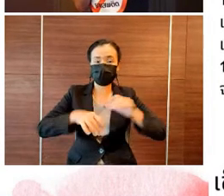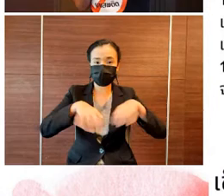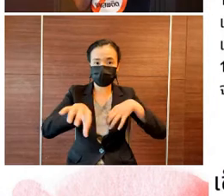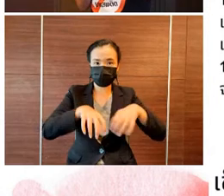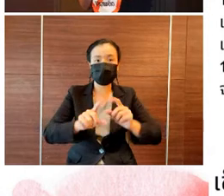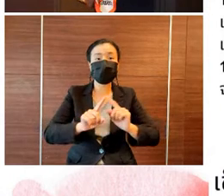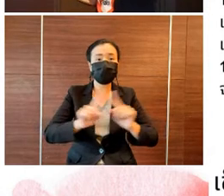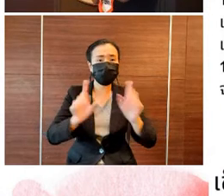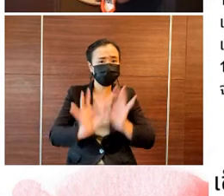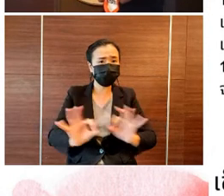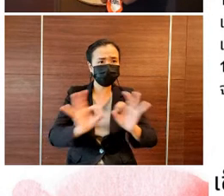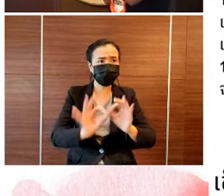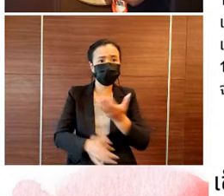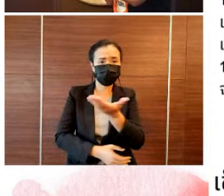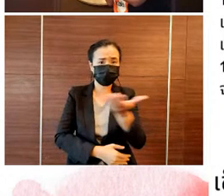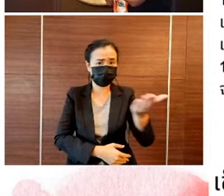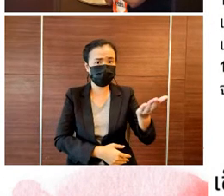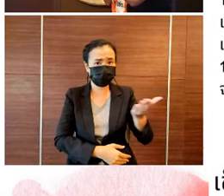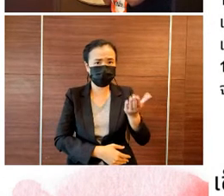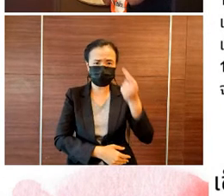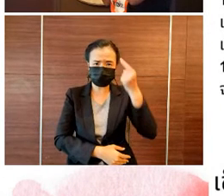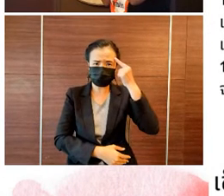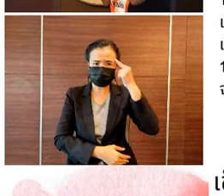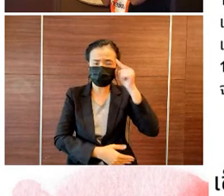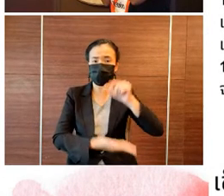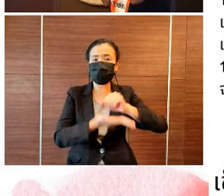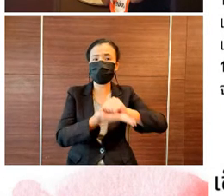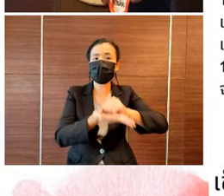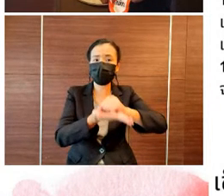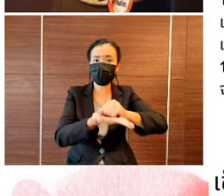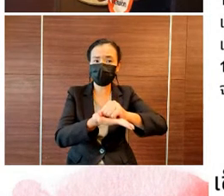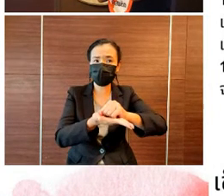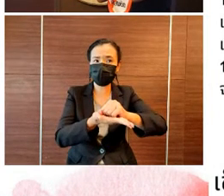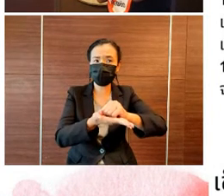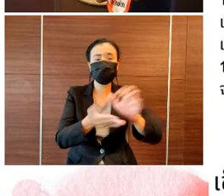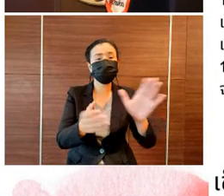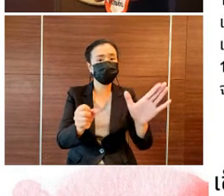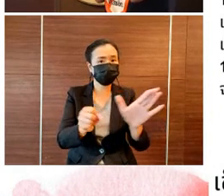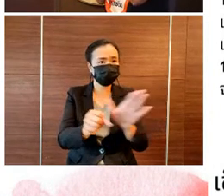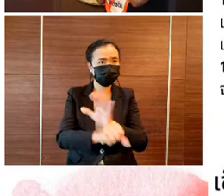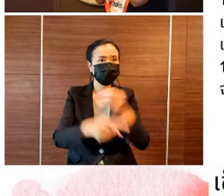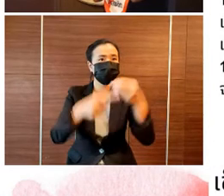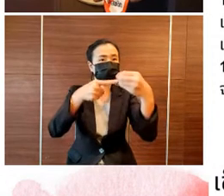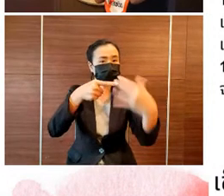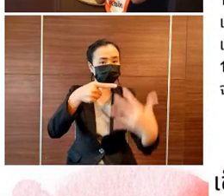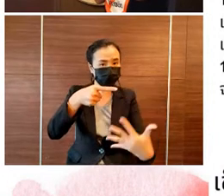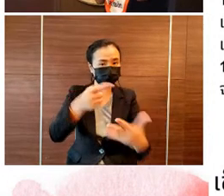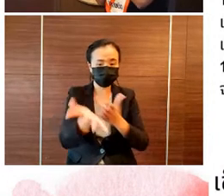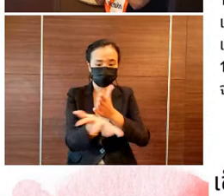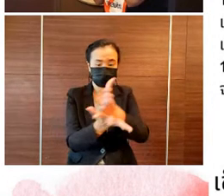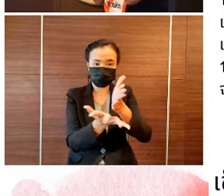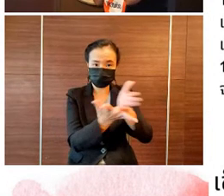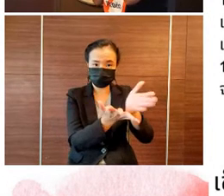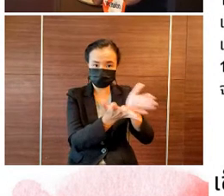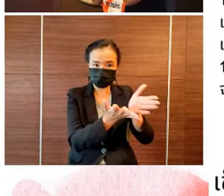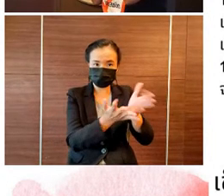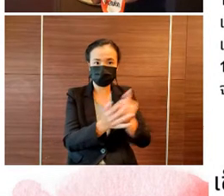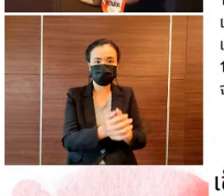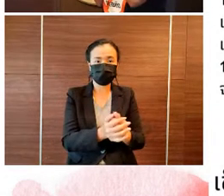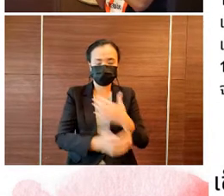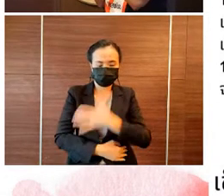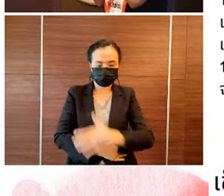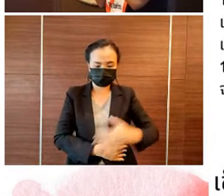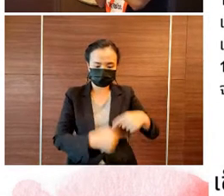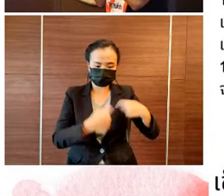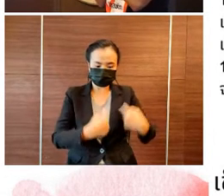เด็นก็คือว่าพวกเราที่นั่งอยู่ตรงนี้ทุกคนเราจะต้องคิดถึงบริการที่มันครอบคลุมรอบด้านครบทุกมิติกายใจ